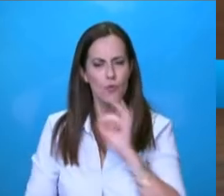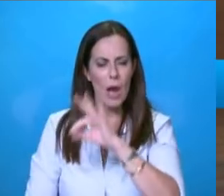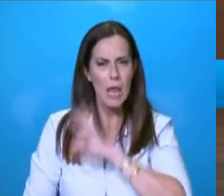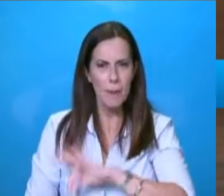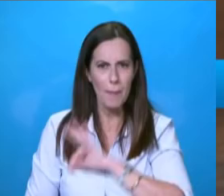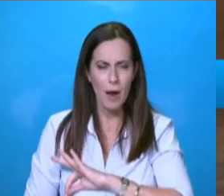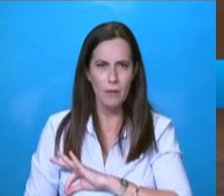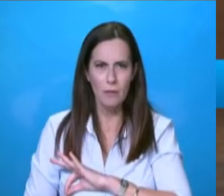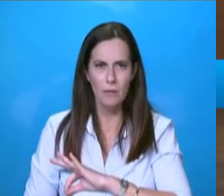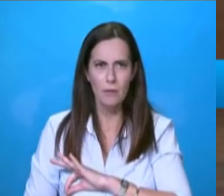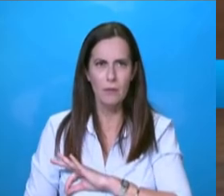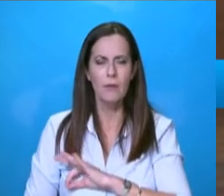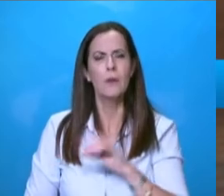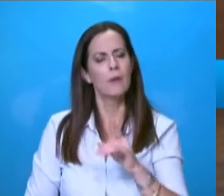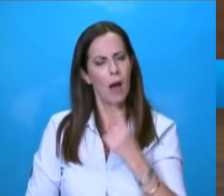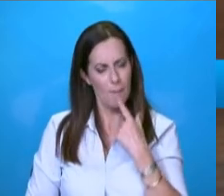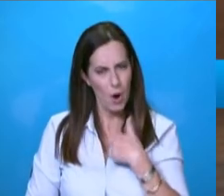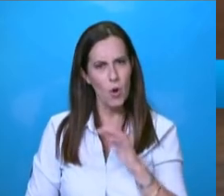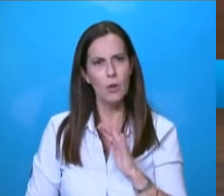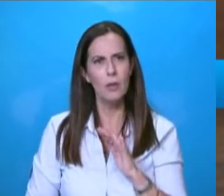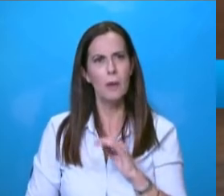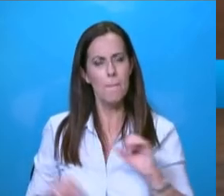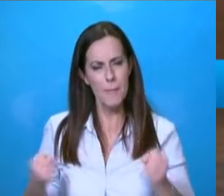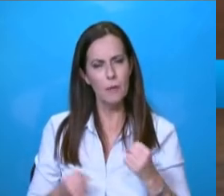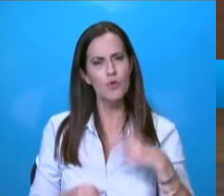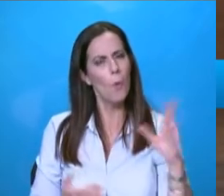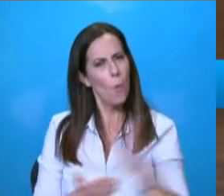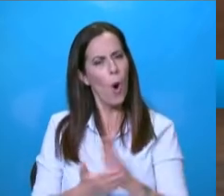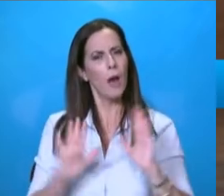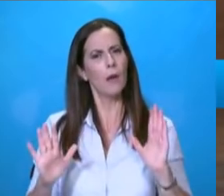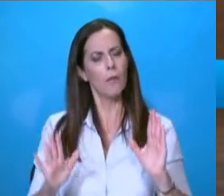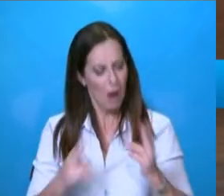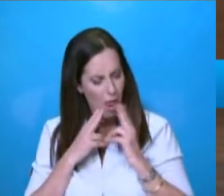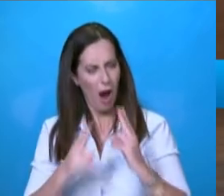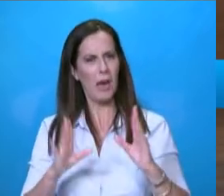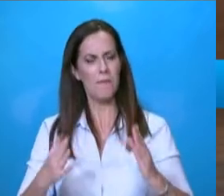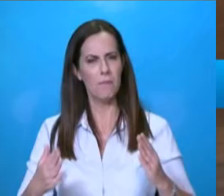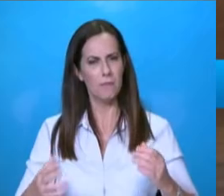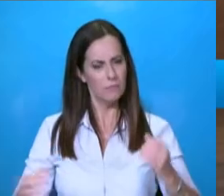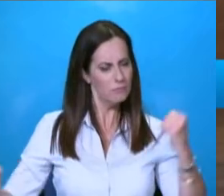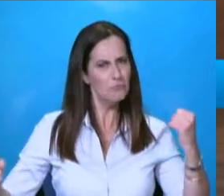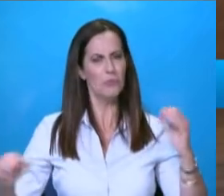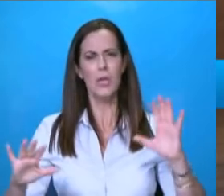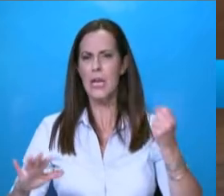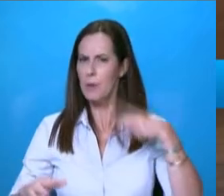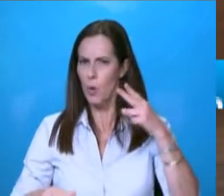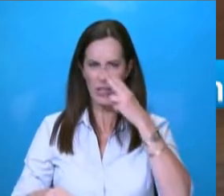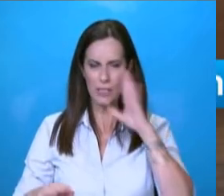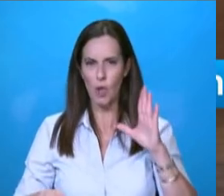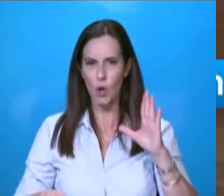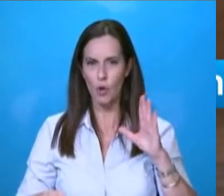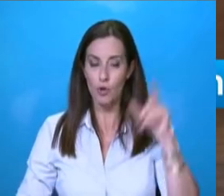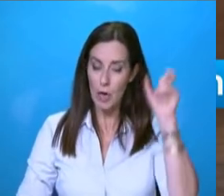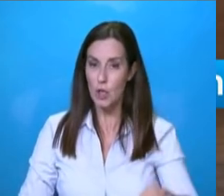פעילים מהסוג, כך אומר לנו גורם במפלגה, שיהיו ערוכים להגיב פיזית לניסיונות אם יהיו כאלה של